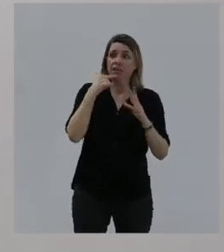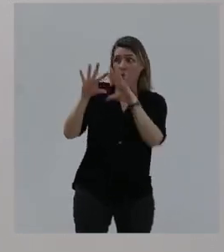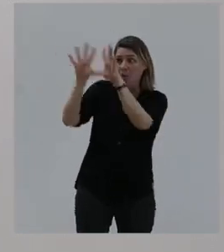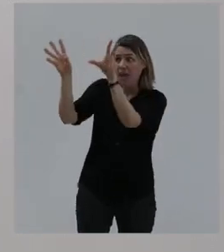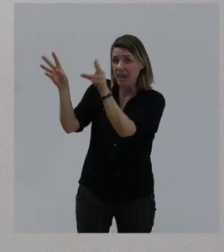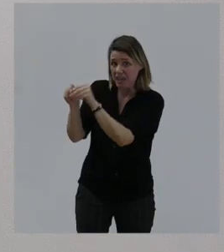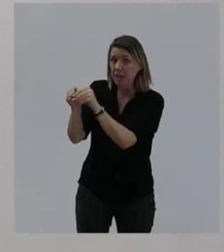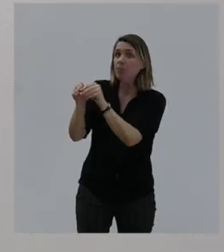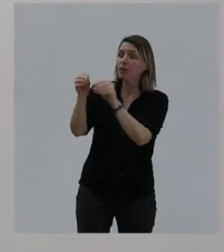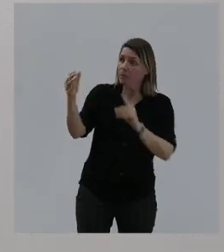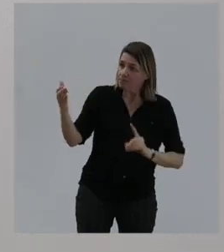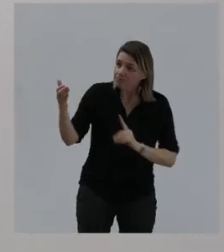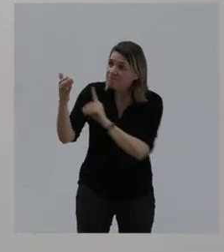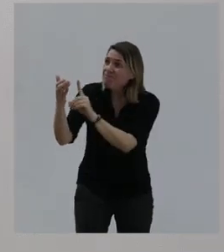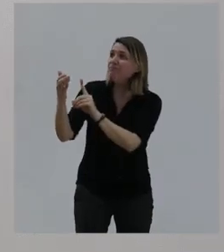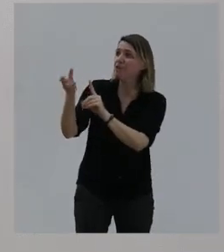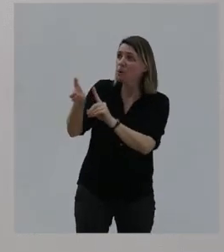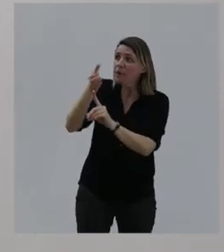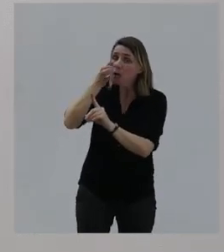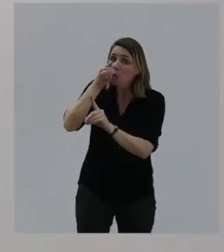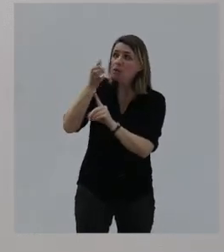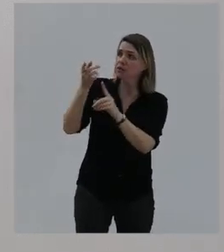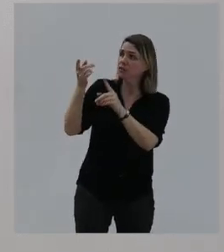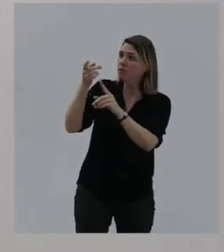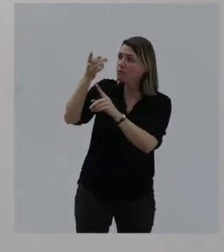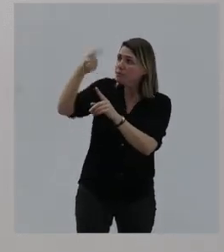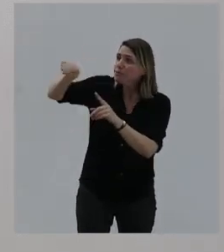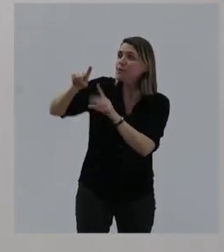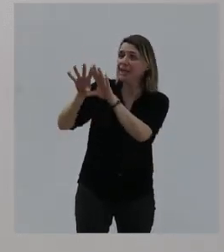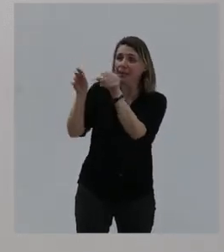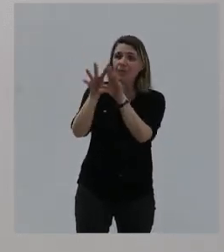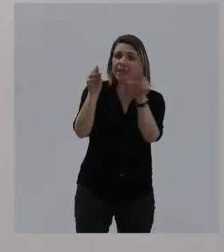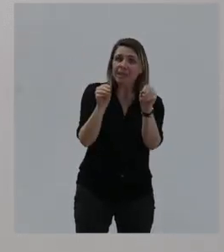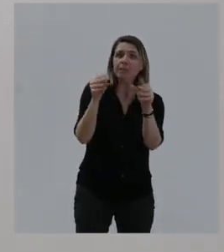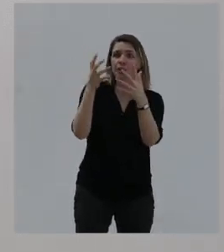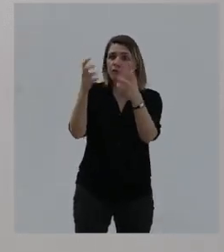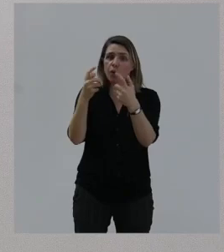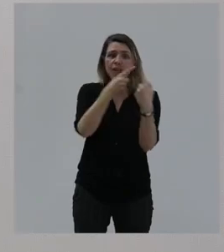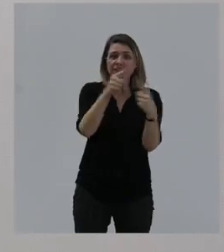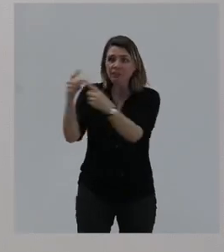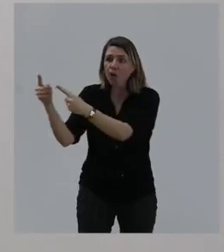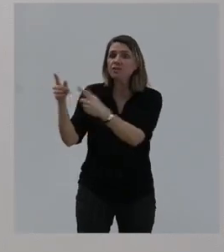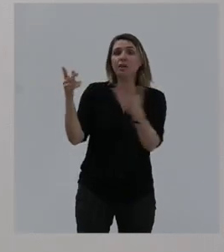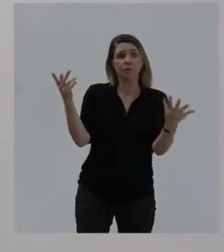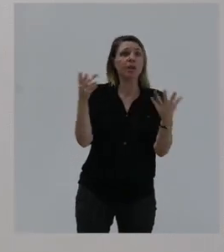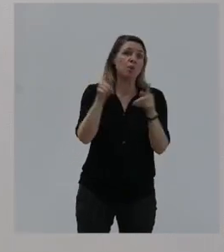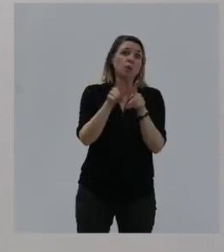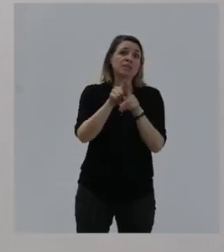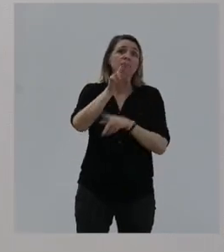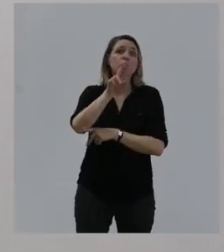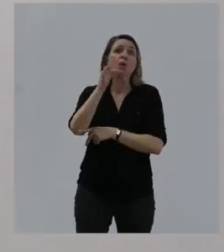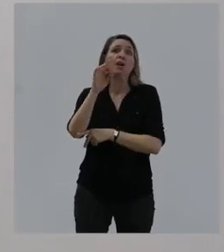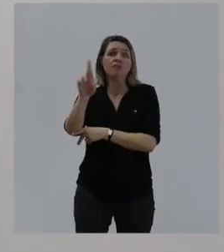équipes, écouter davantage et prenez en compte la différence entre les équipes. J'avais évoqué la différence entre les UFR, entre